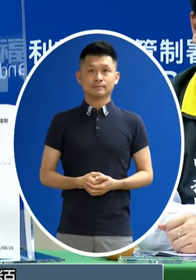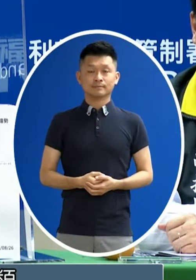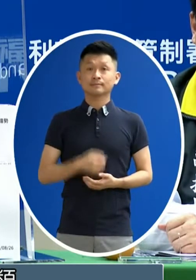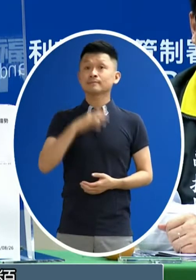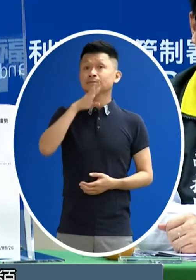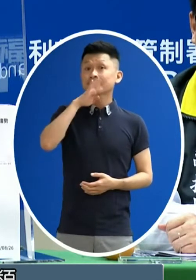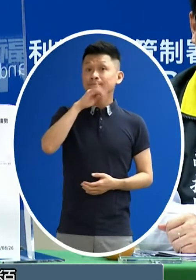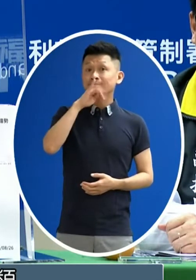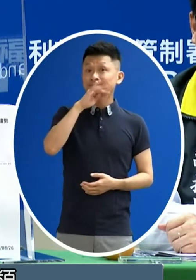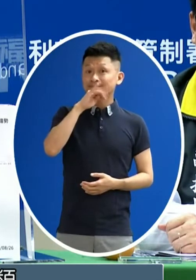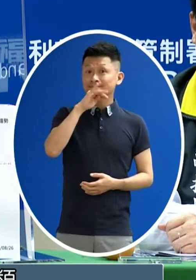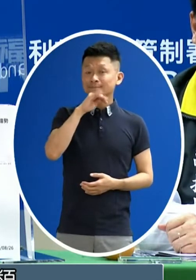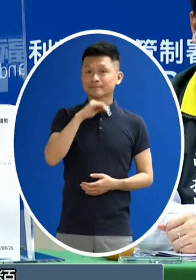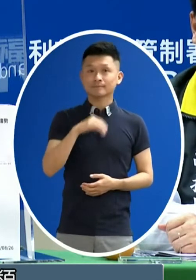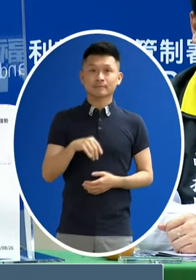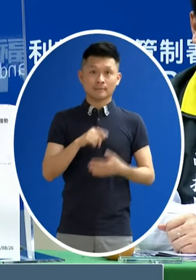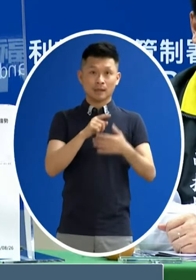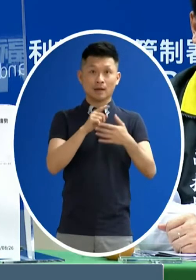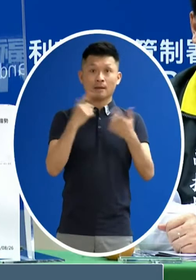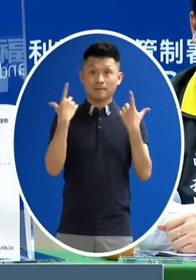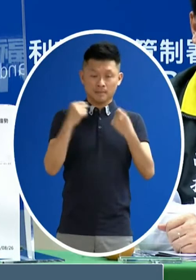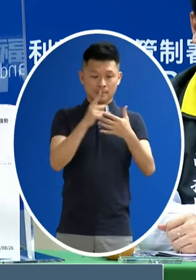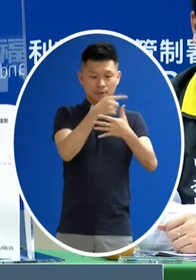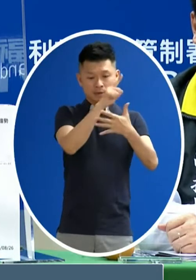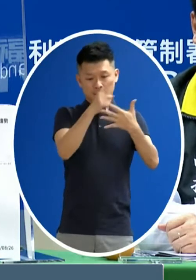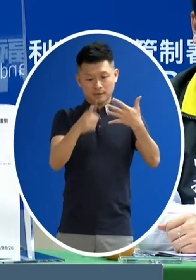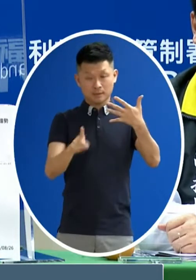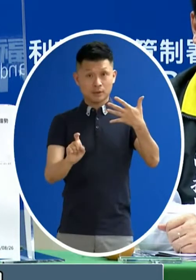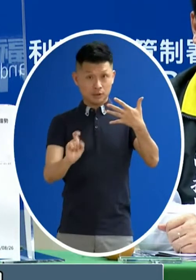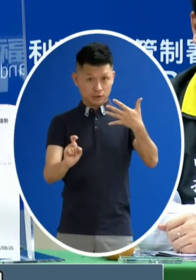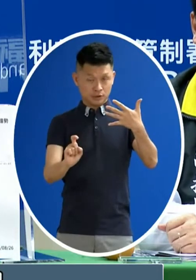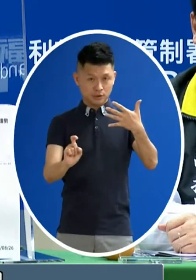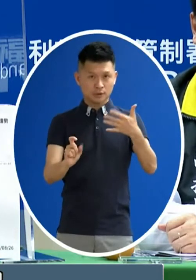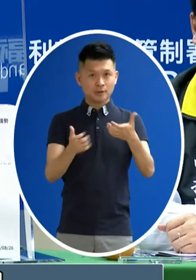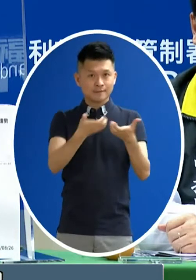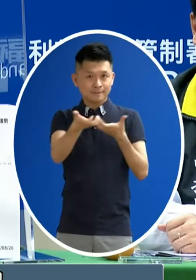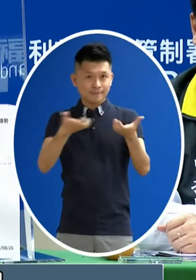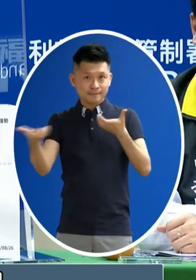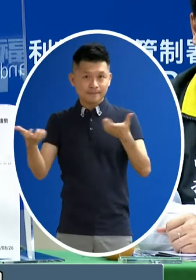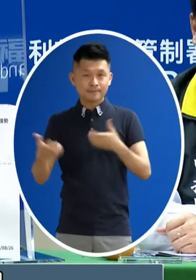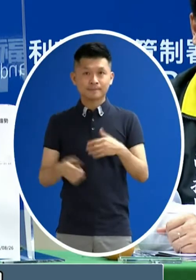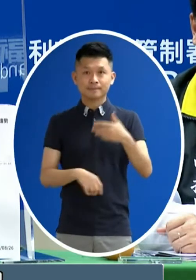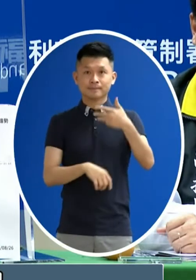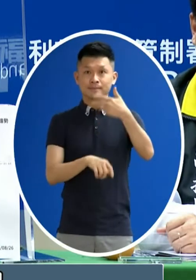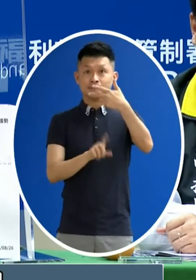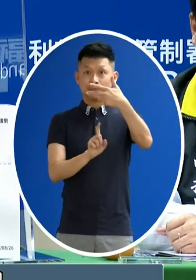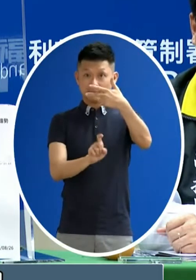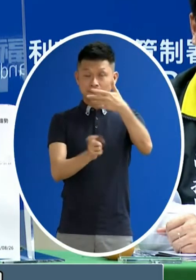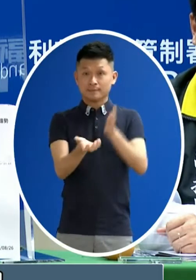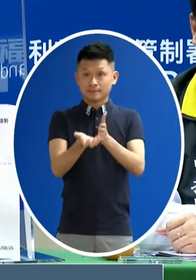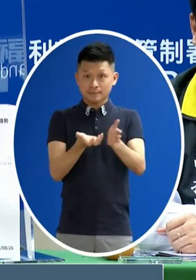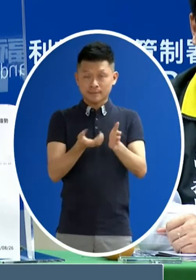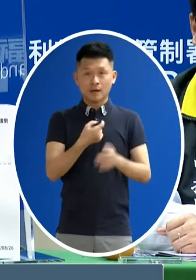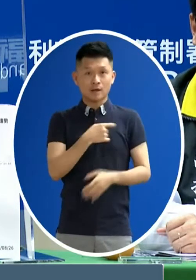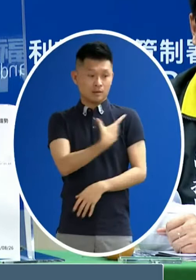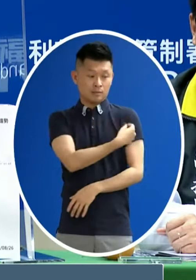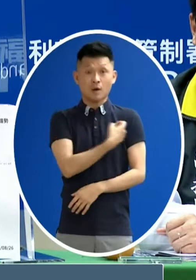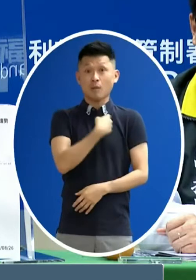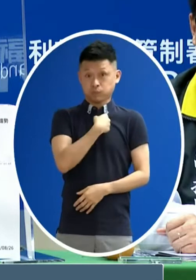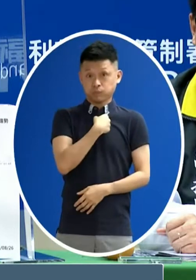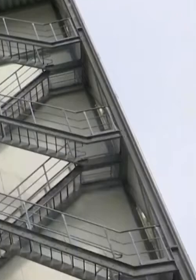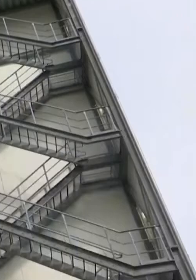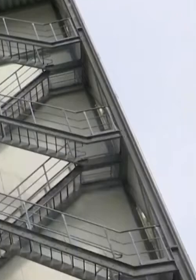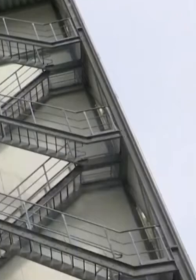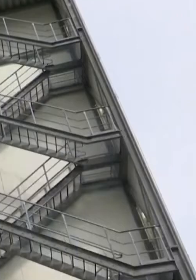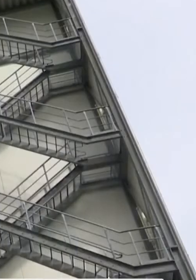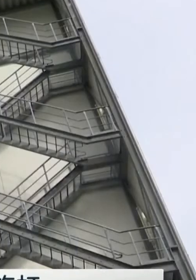龄层，就是我们一到十类原来那样的一个分配哈，从7月19号前有意愿登记的哈，那先来做开